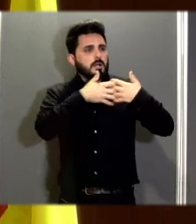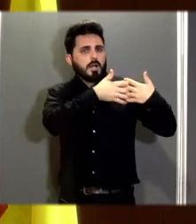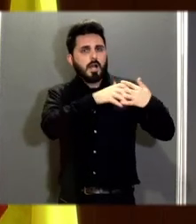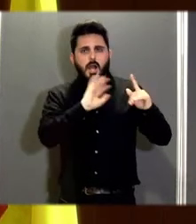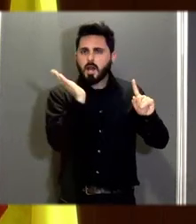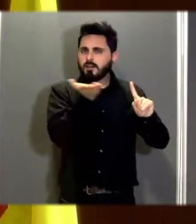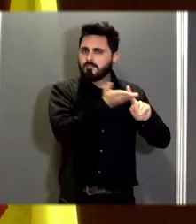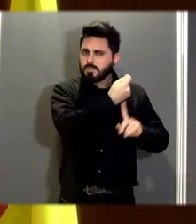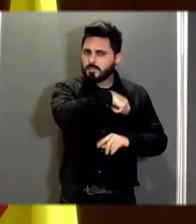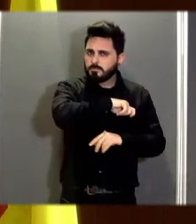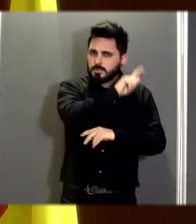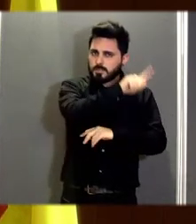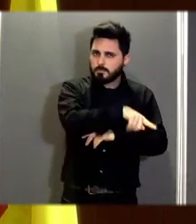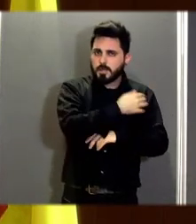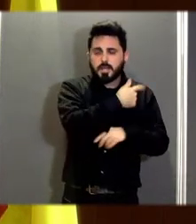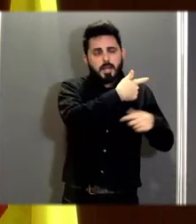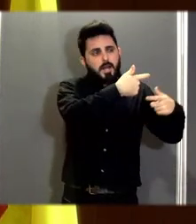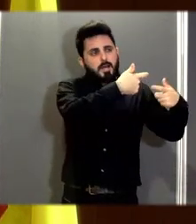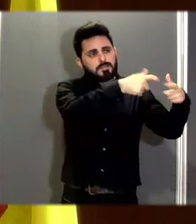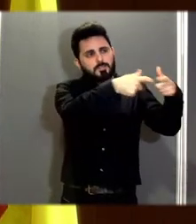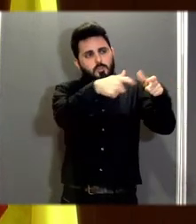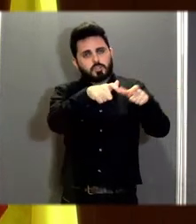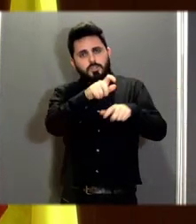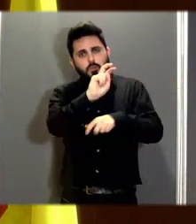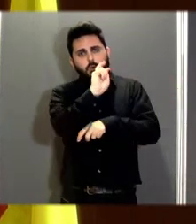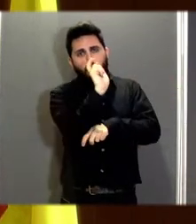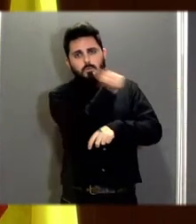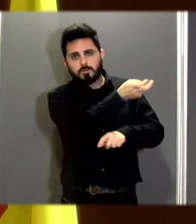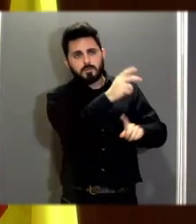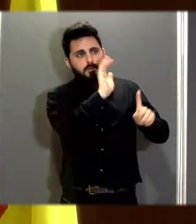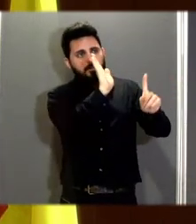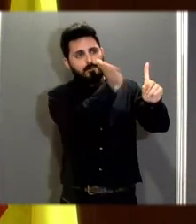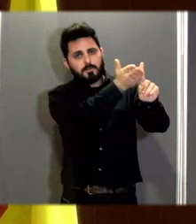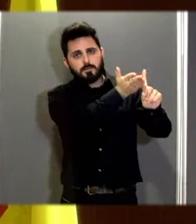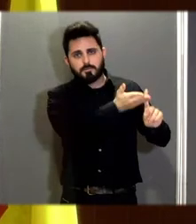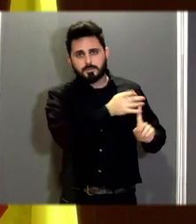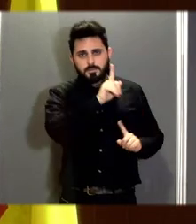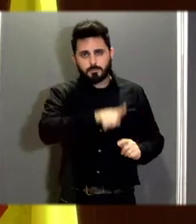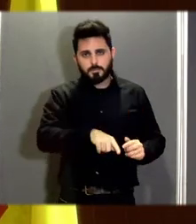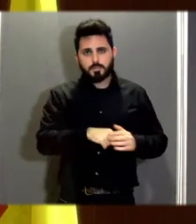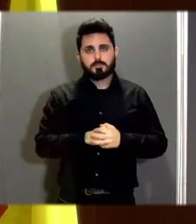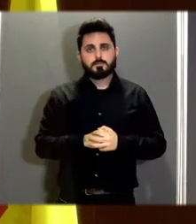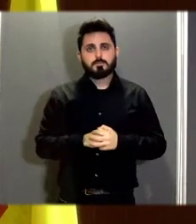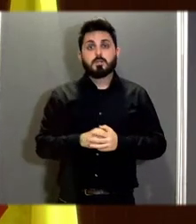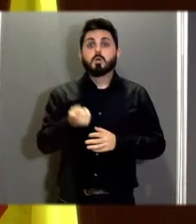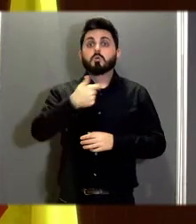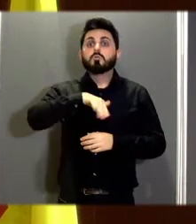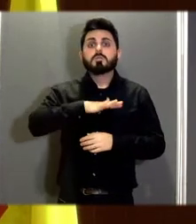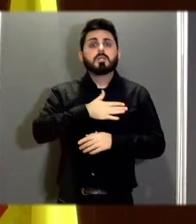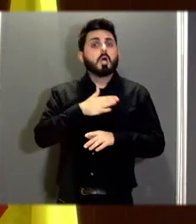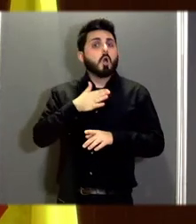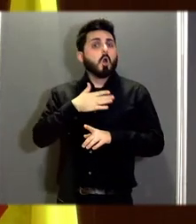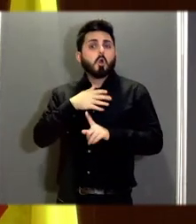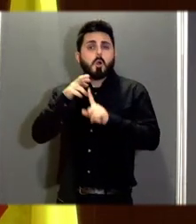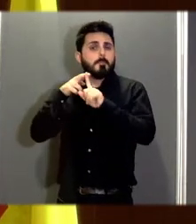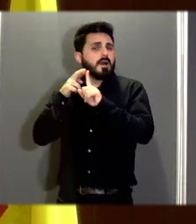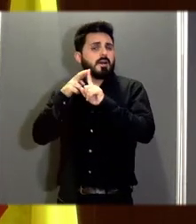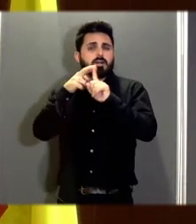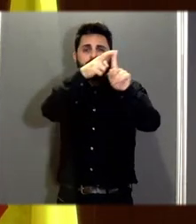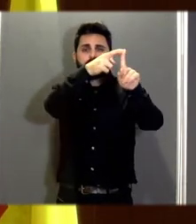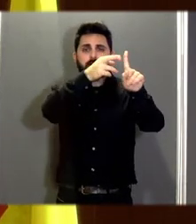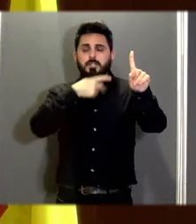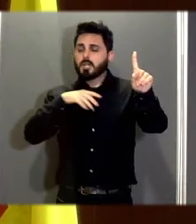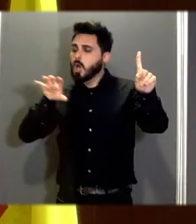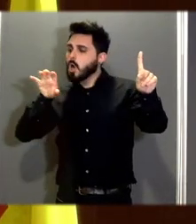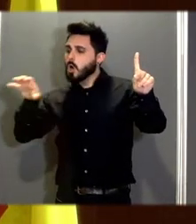repercuteix també en altres actors. I, dit en positiu, un altre actiu, som un referent per a moltes nacions i pobles sense